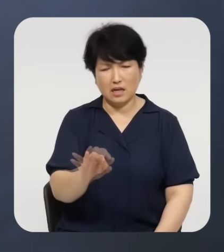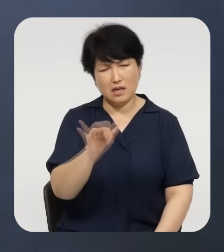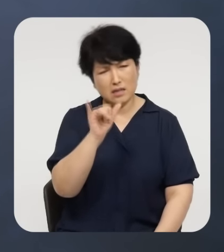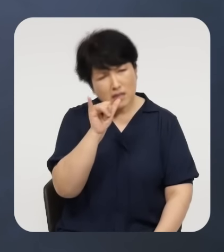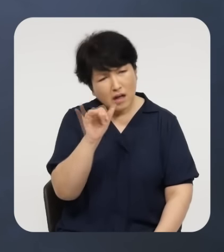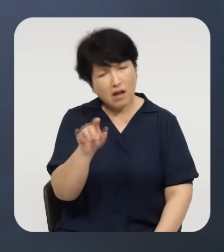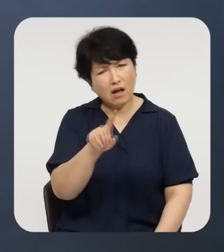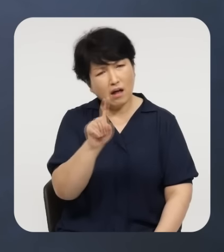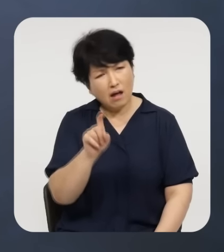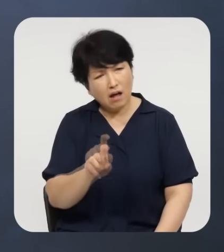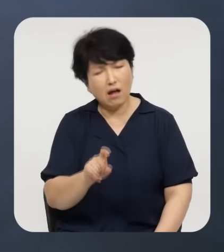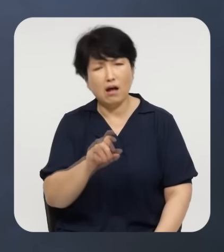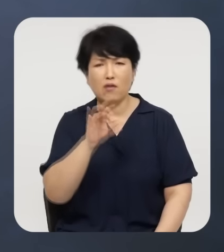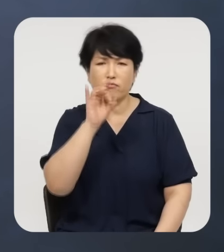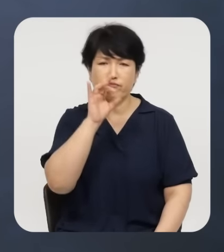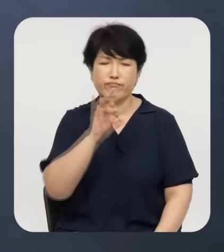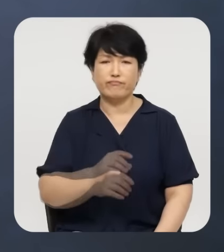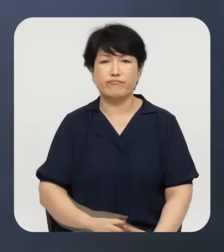건지.